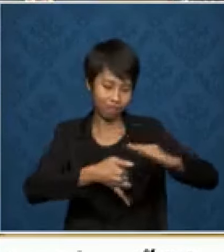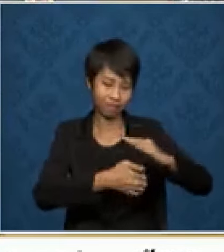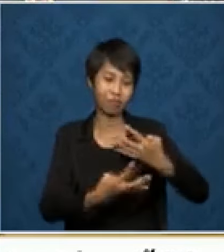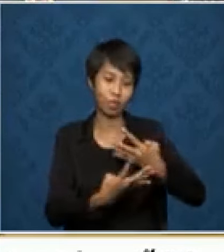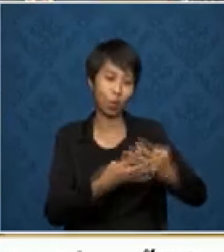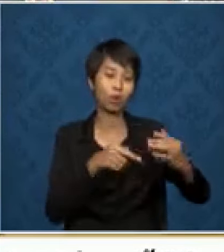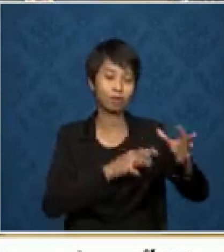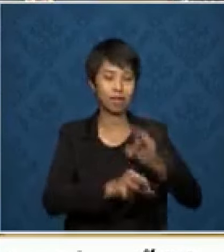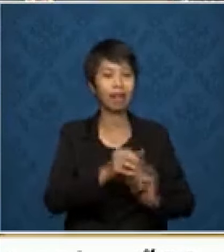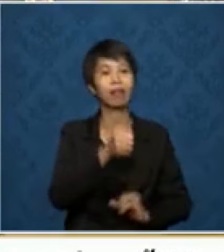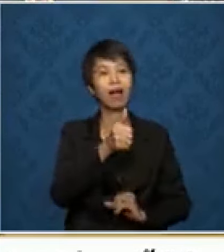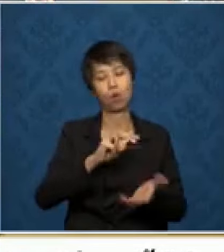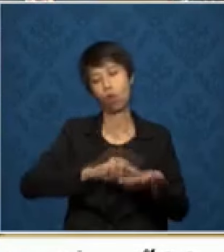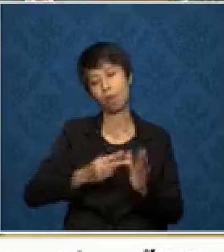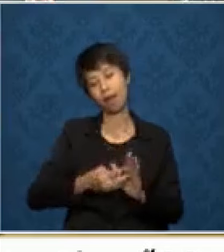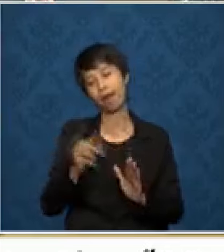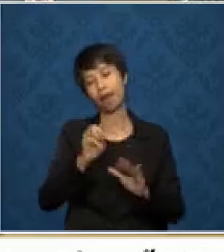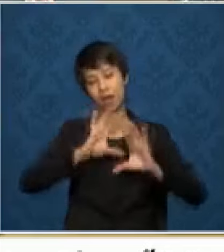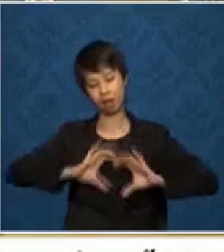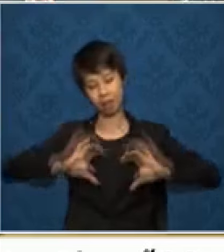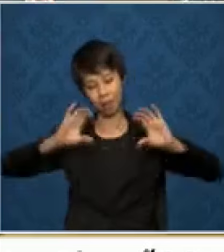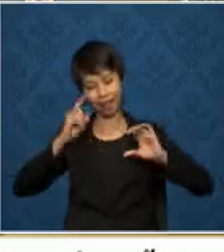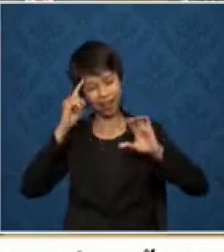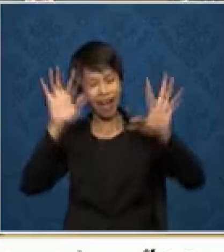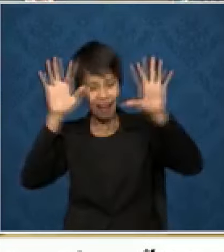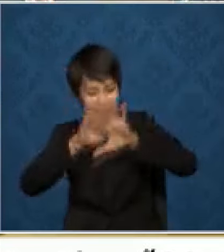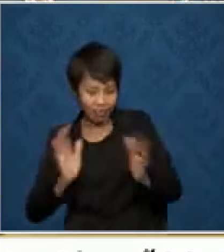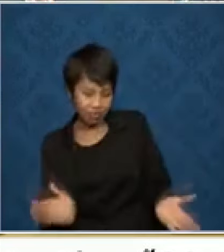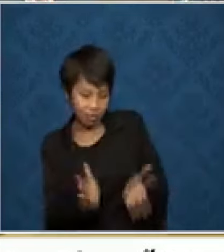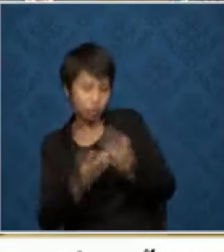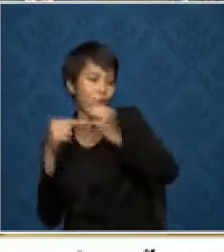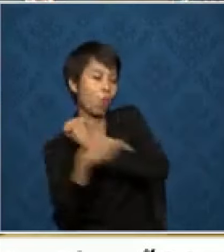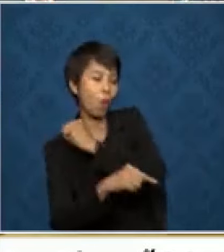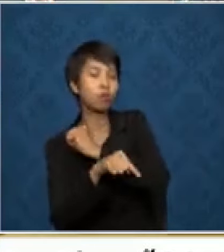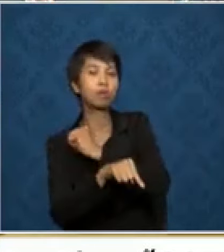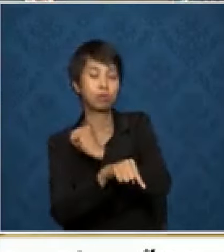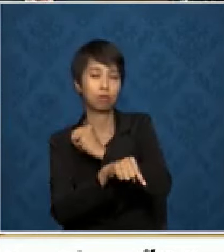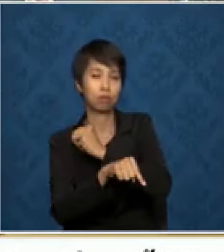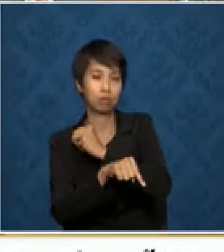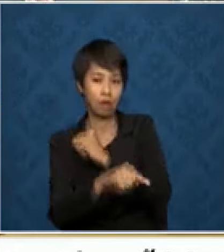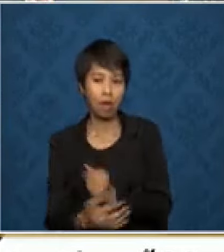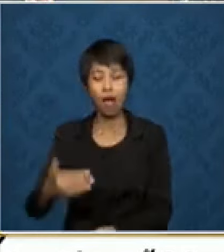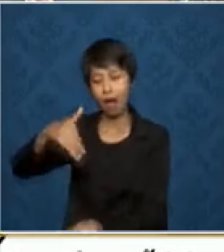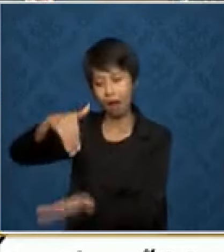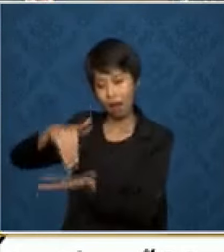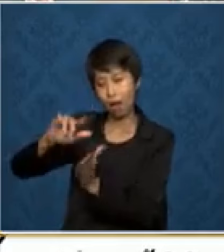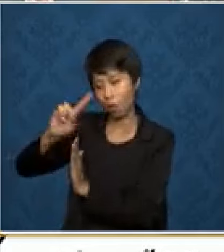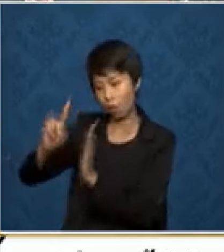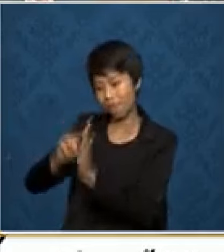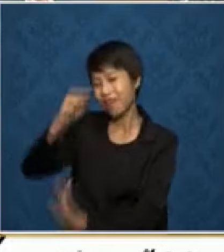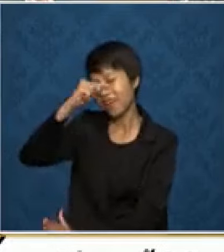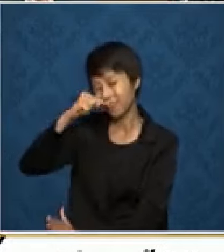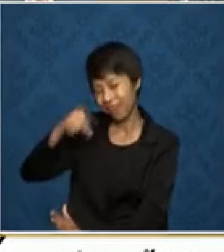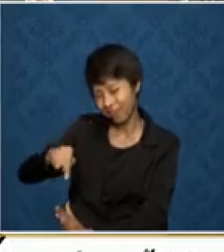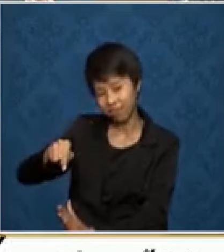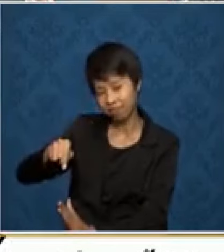นี้ส่งเสริมการทุจริตมุมกลับหลักนิติธรรมของไทยก็อาจจะ